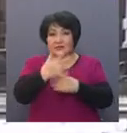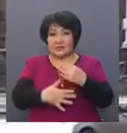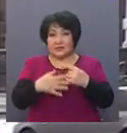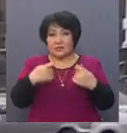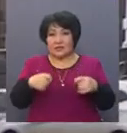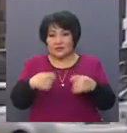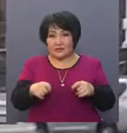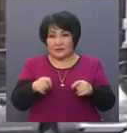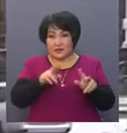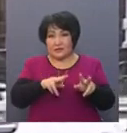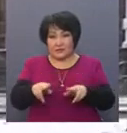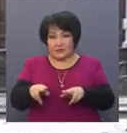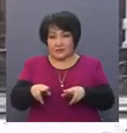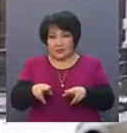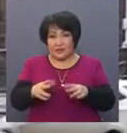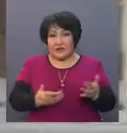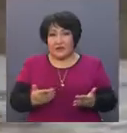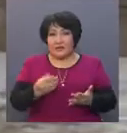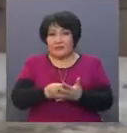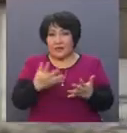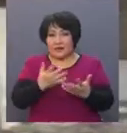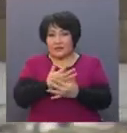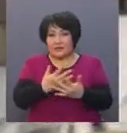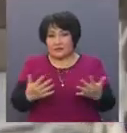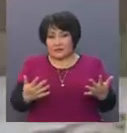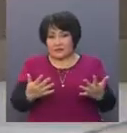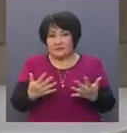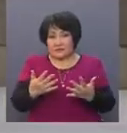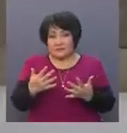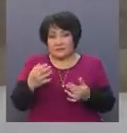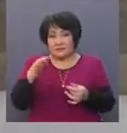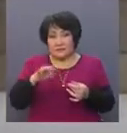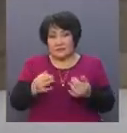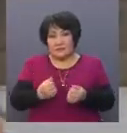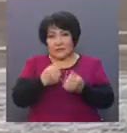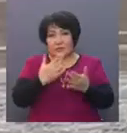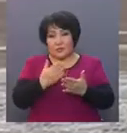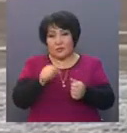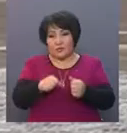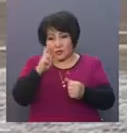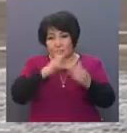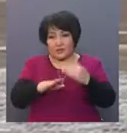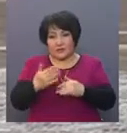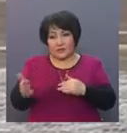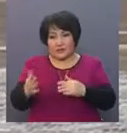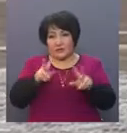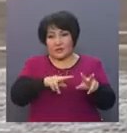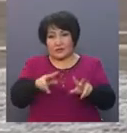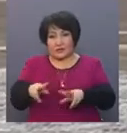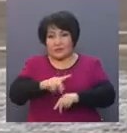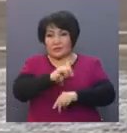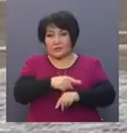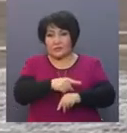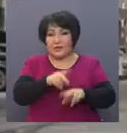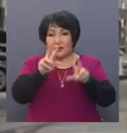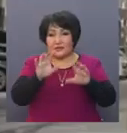ұйымдары халықтың бағалы заттарын қолды етуге себепкер болуы мүмкін. Сондықтан үкімет тарапынан бақылауды күшейтіп, заңға қайшы келетін